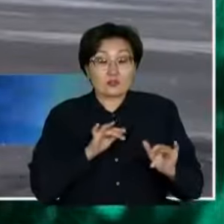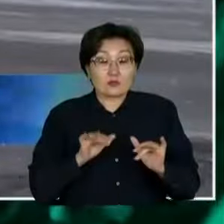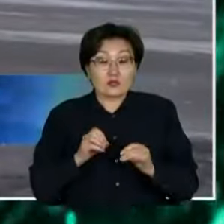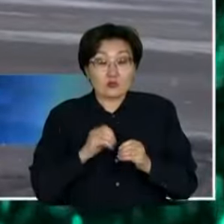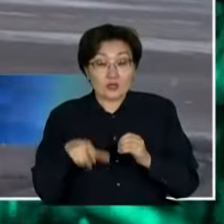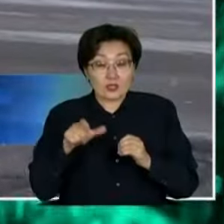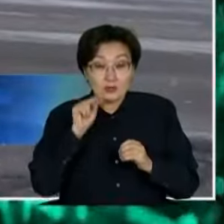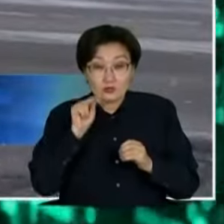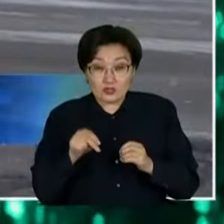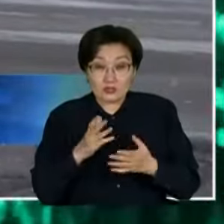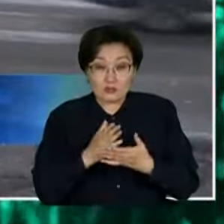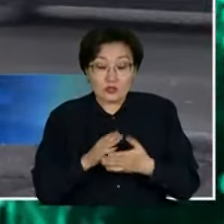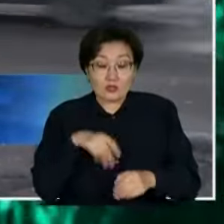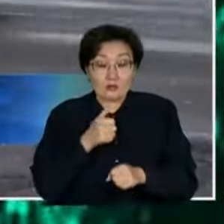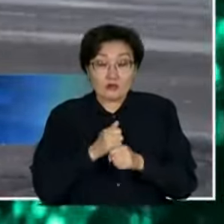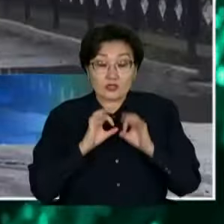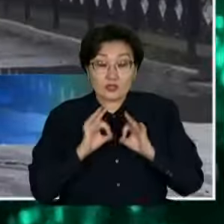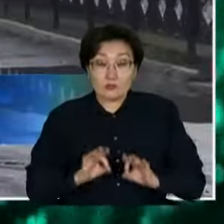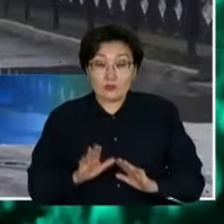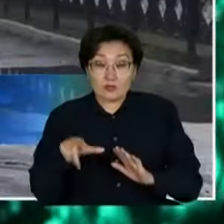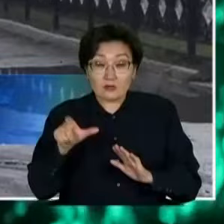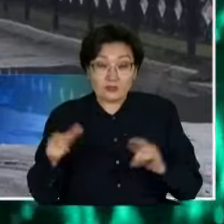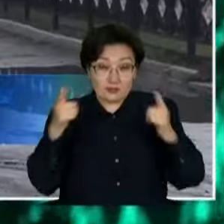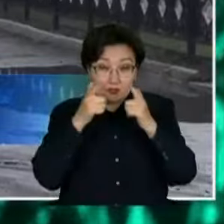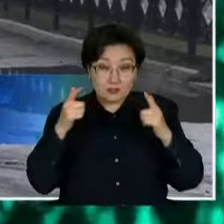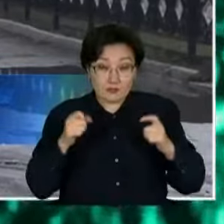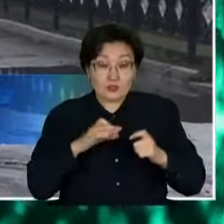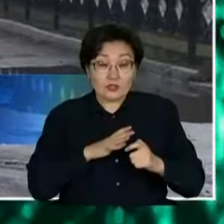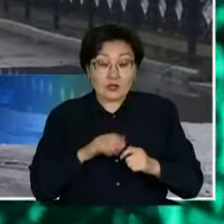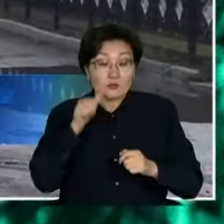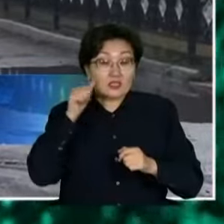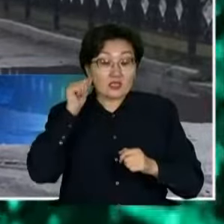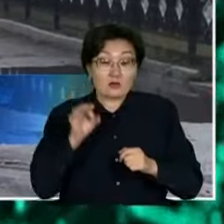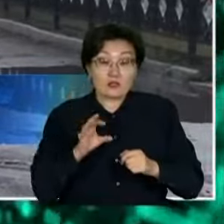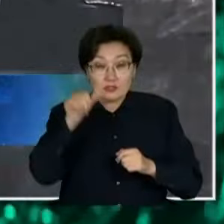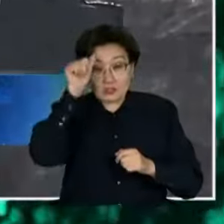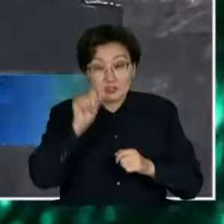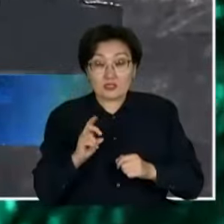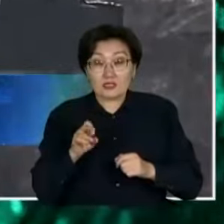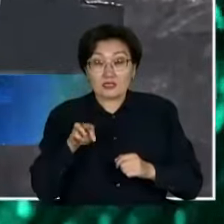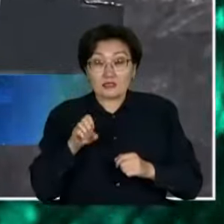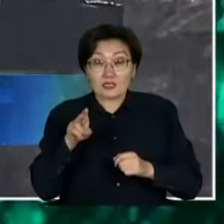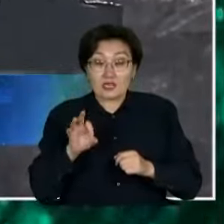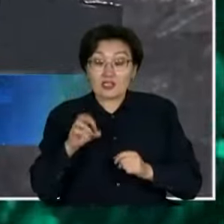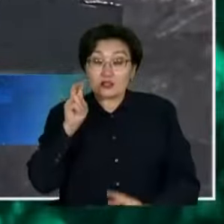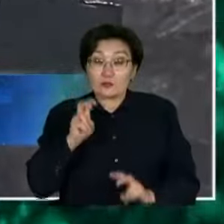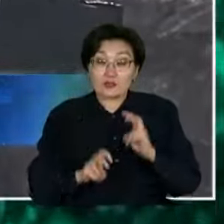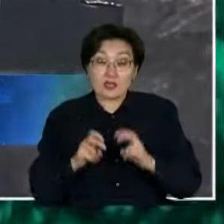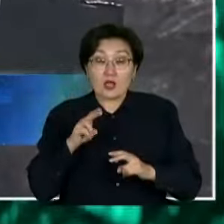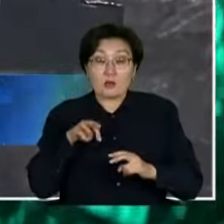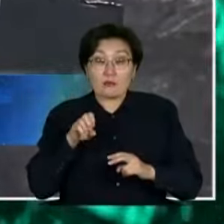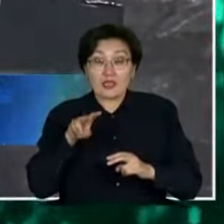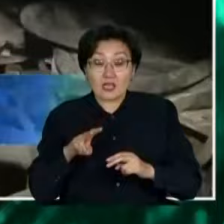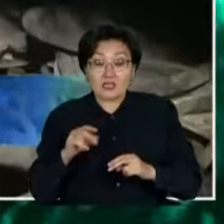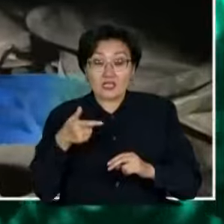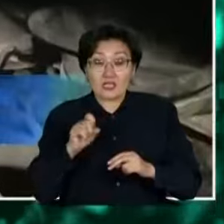танылды. Бұл туралы бас прокурордың орынбасары мәлімдеді. Еске салайық, былтыр қазан айында Костенко шахтасында метан газы